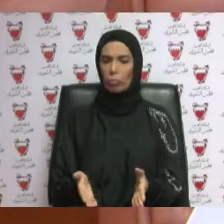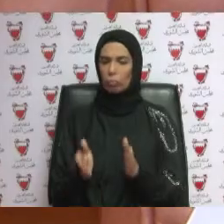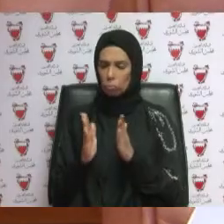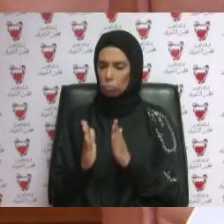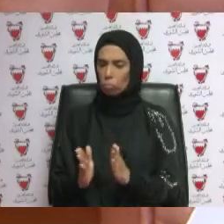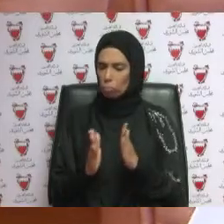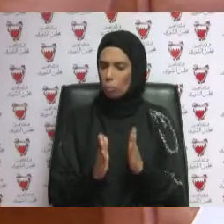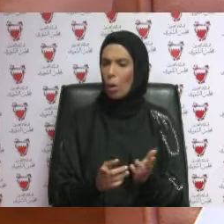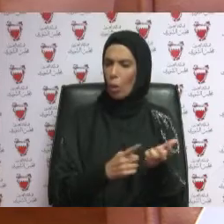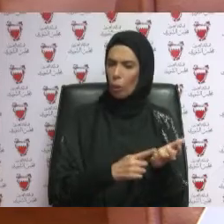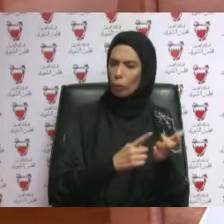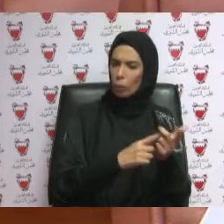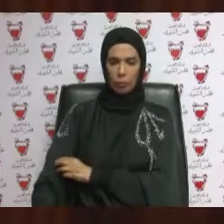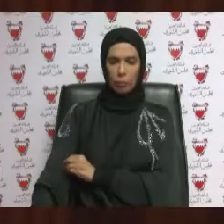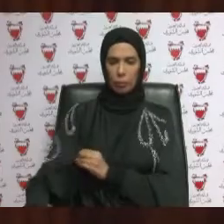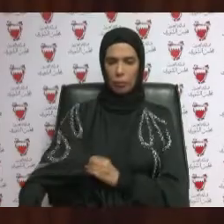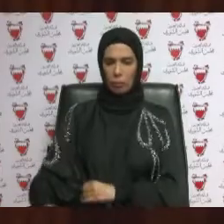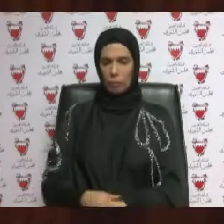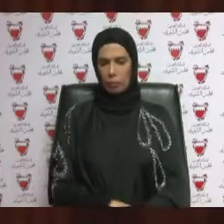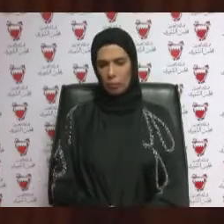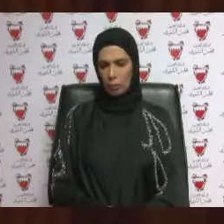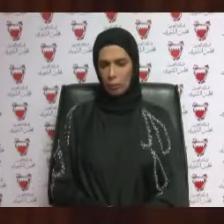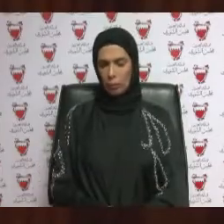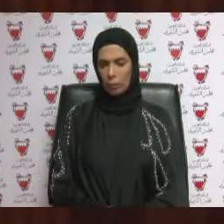أيضا موافقتهم على خطة شاملة